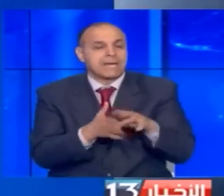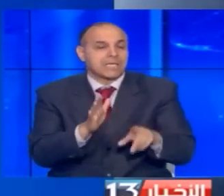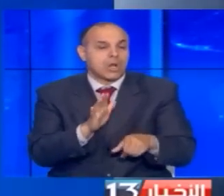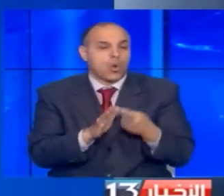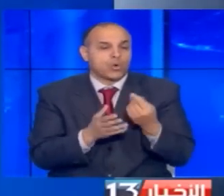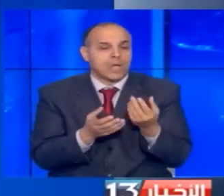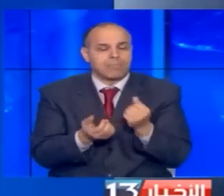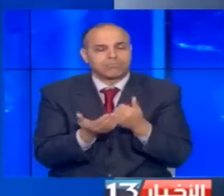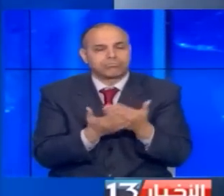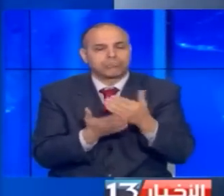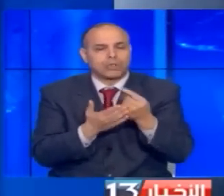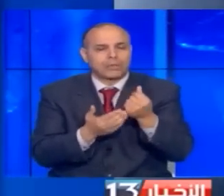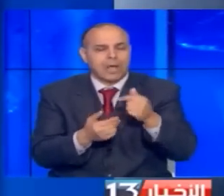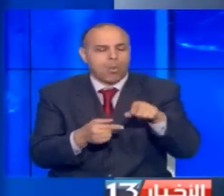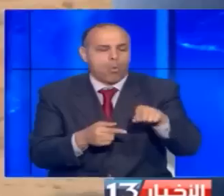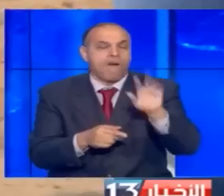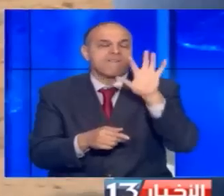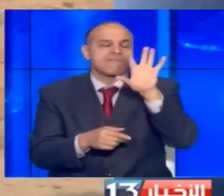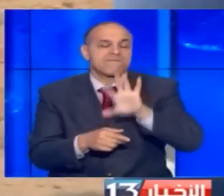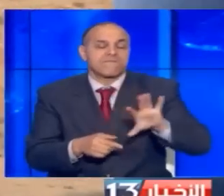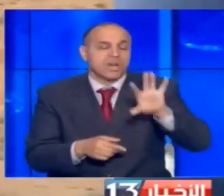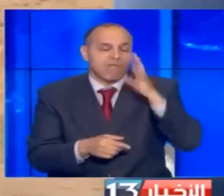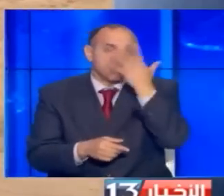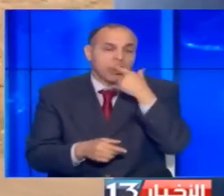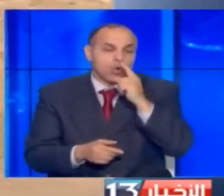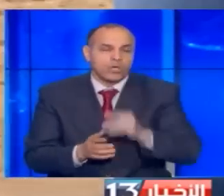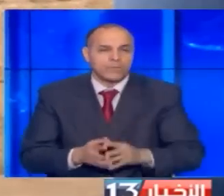في تصنيع الجبس قارياً.